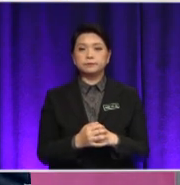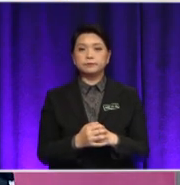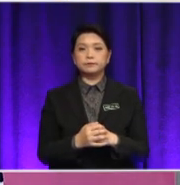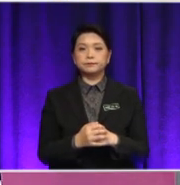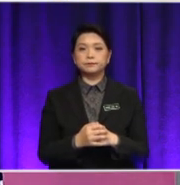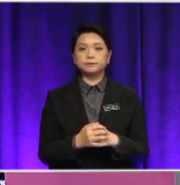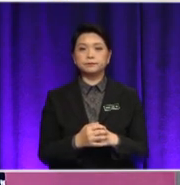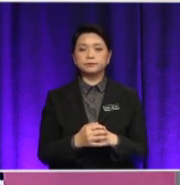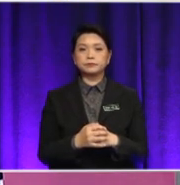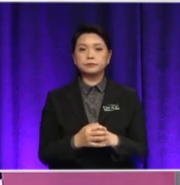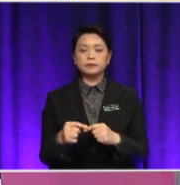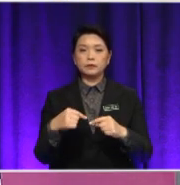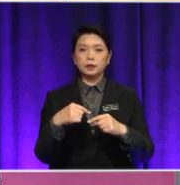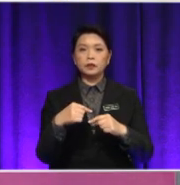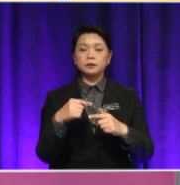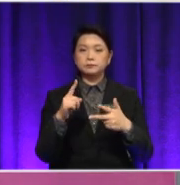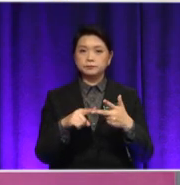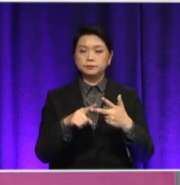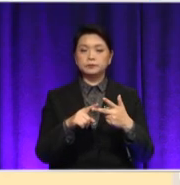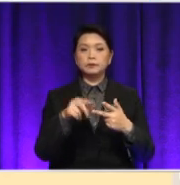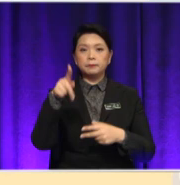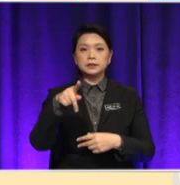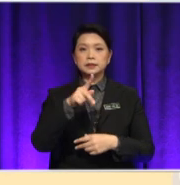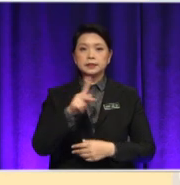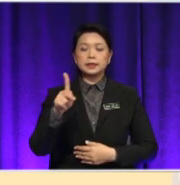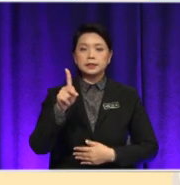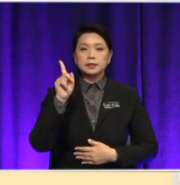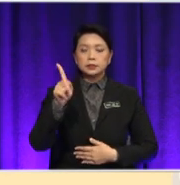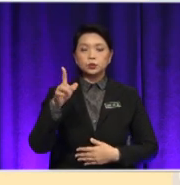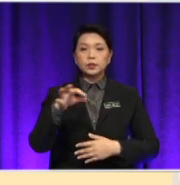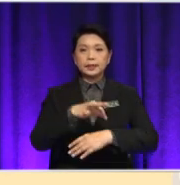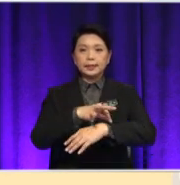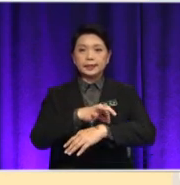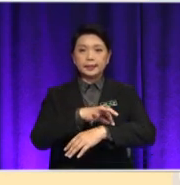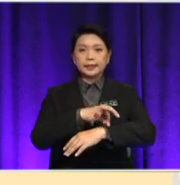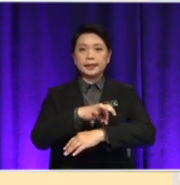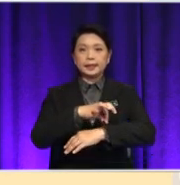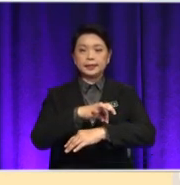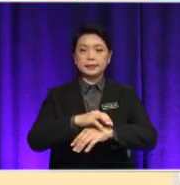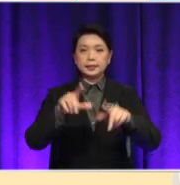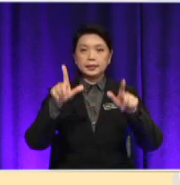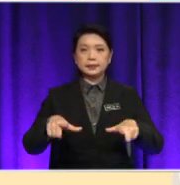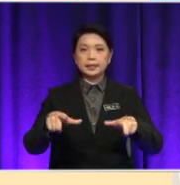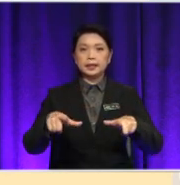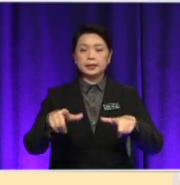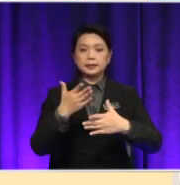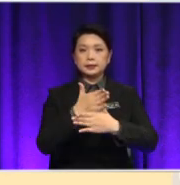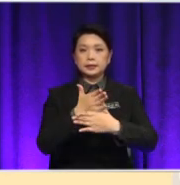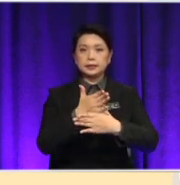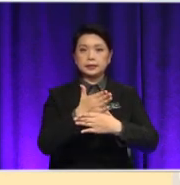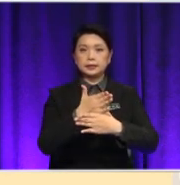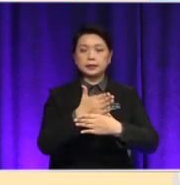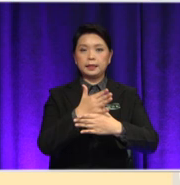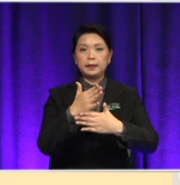ketiga, pastikan satu tuala atau kain andur diletakkan di antara bahagian yang